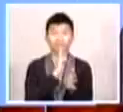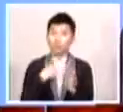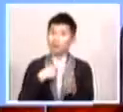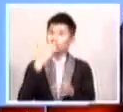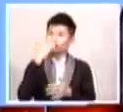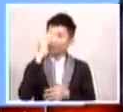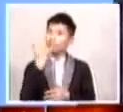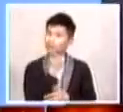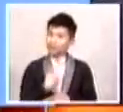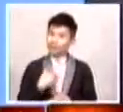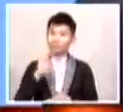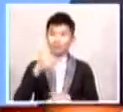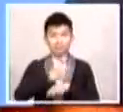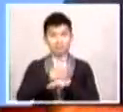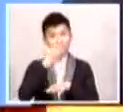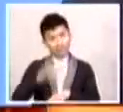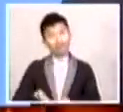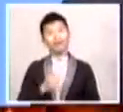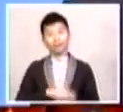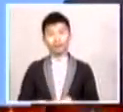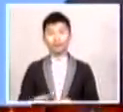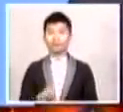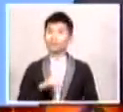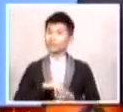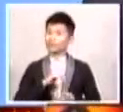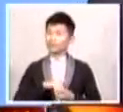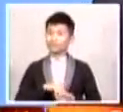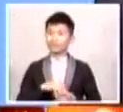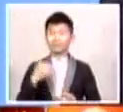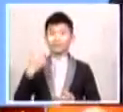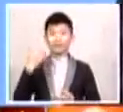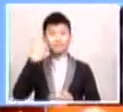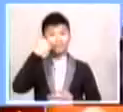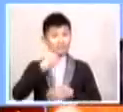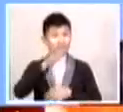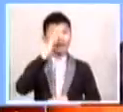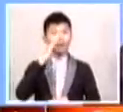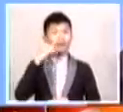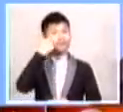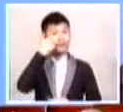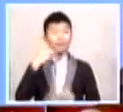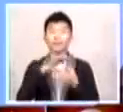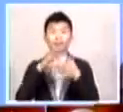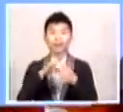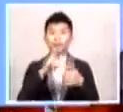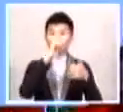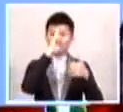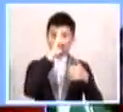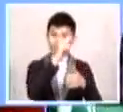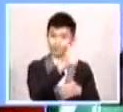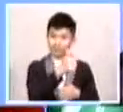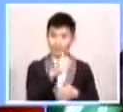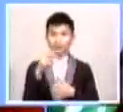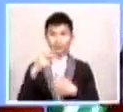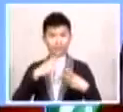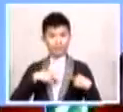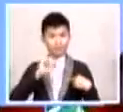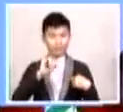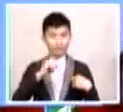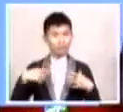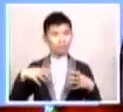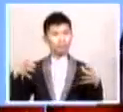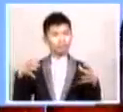出，也可能落败，但不管是谁胜出，徐主席、蔡主席，我们都是